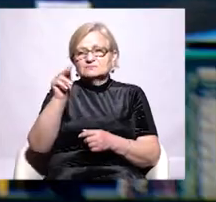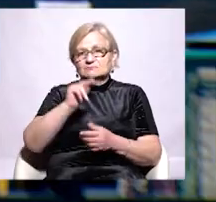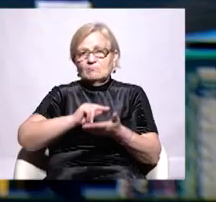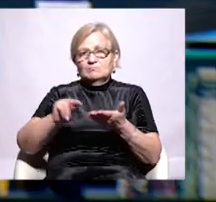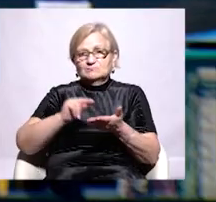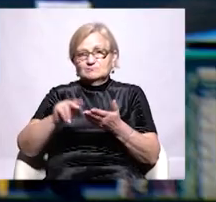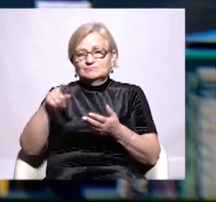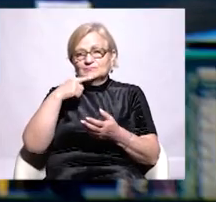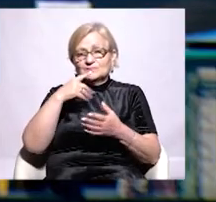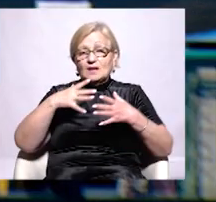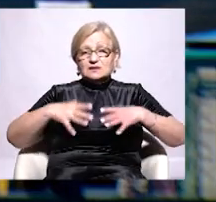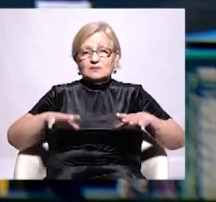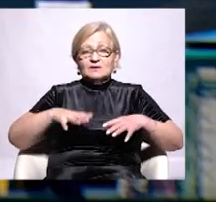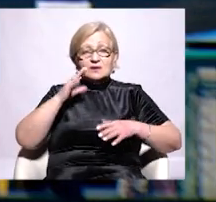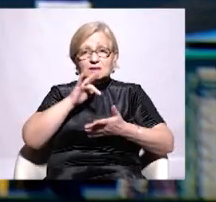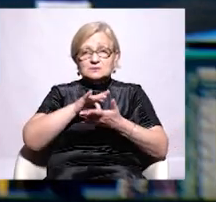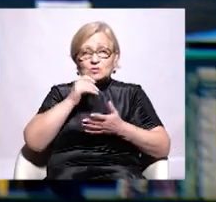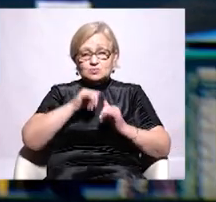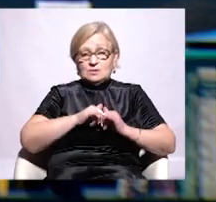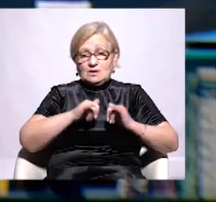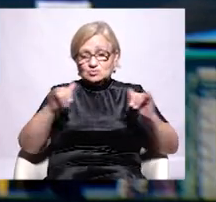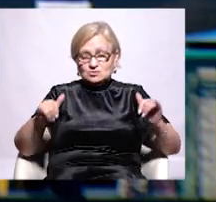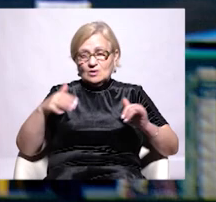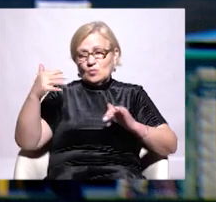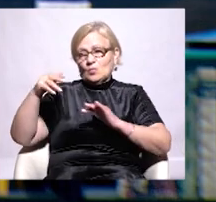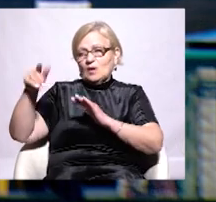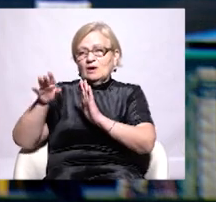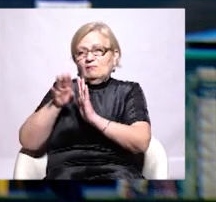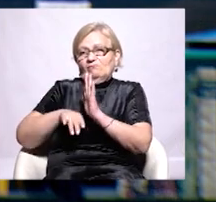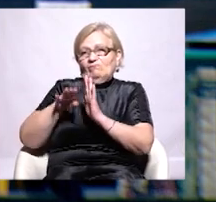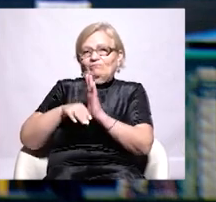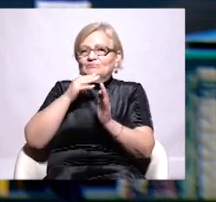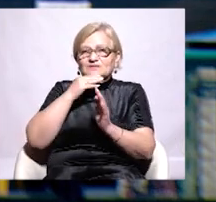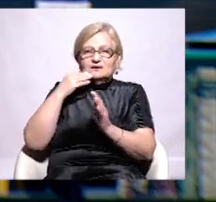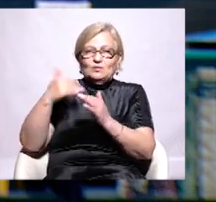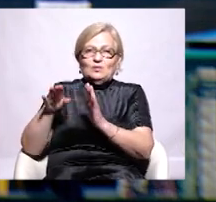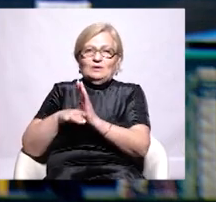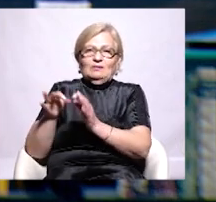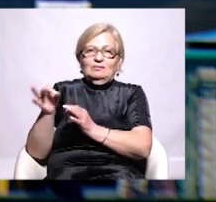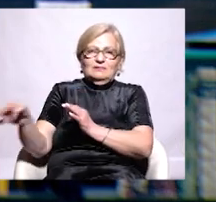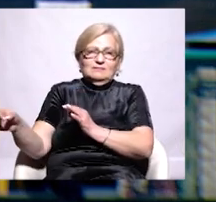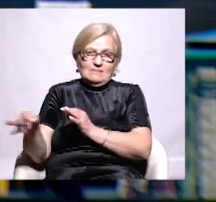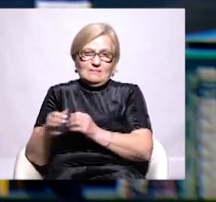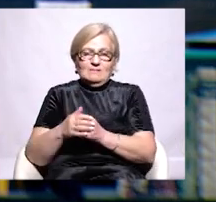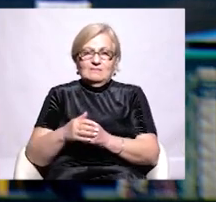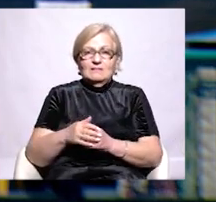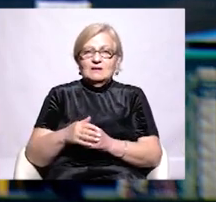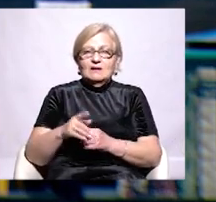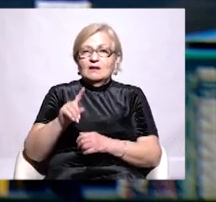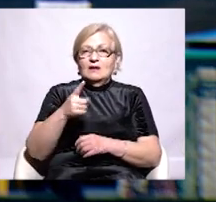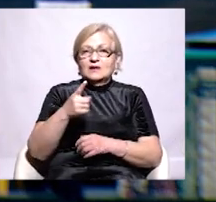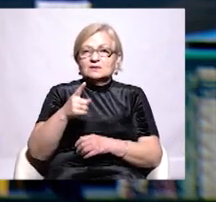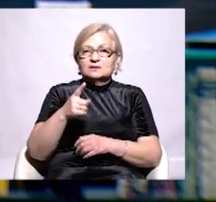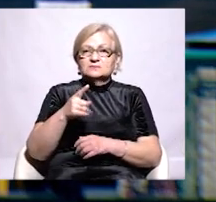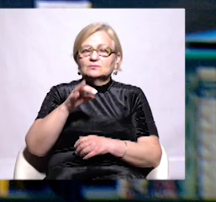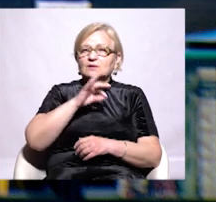რომ როდესაც თბილისი გაშენდა, თითქოს მის ჩრდილქვეშ მოექცა უკვე მცხეთა. Კითხვა მაქვს, რატომ გამოიყენა